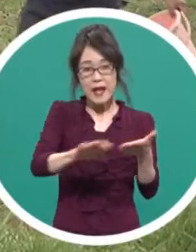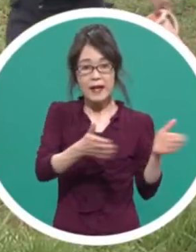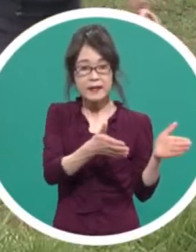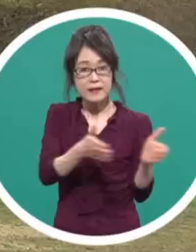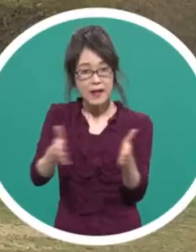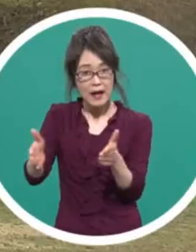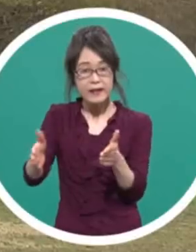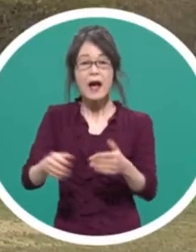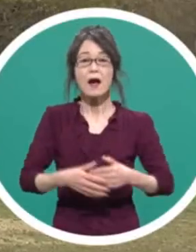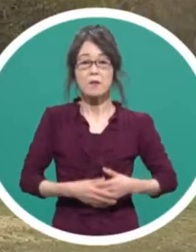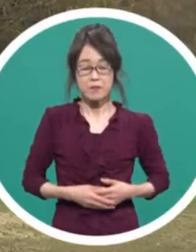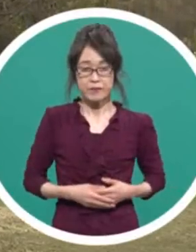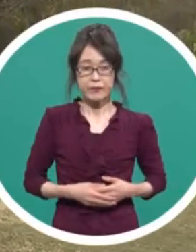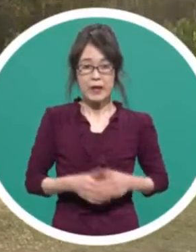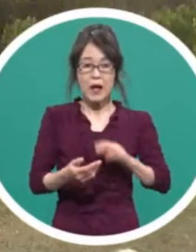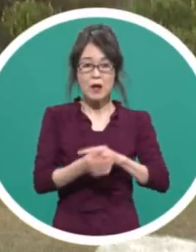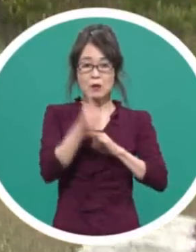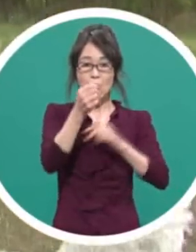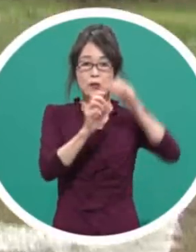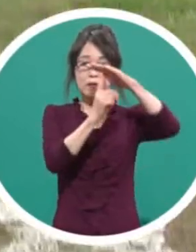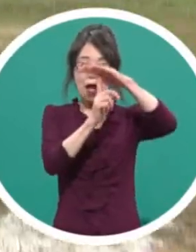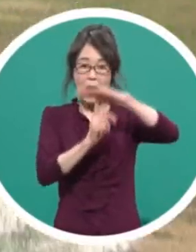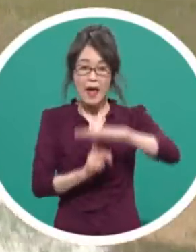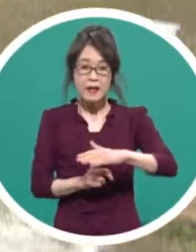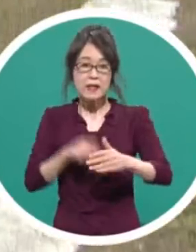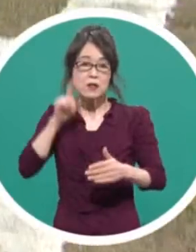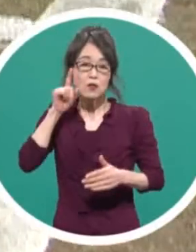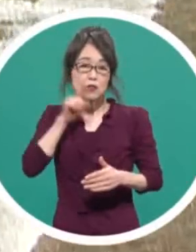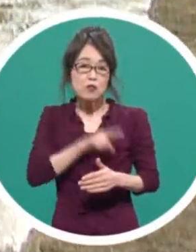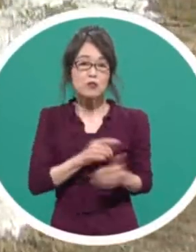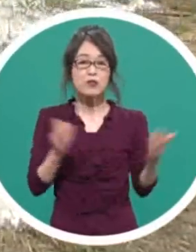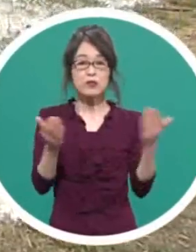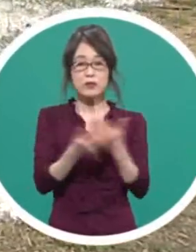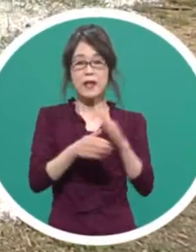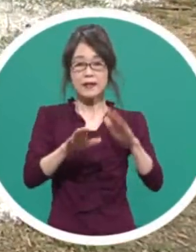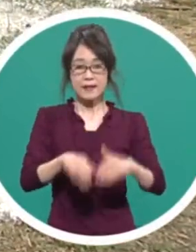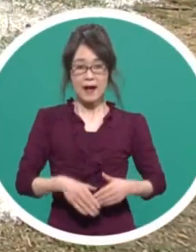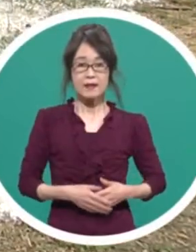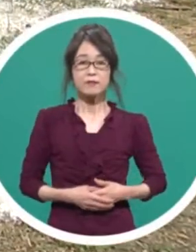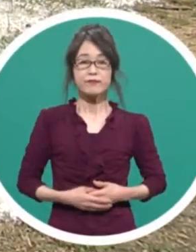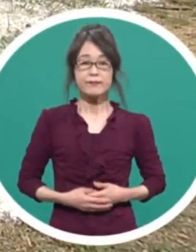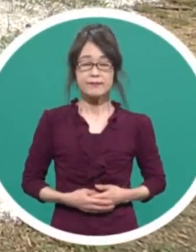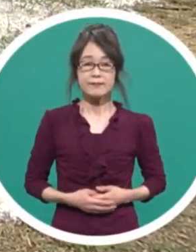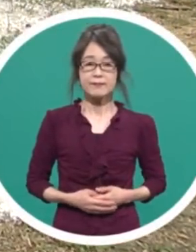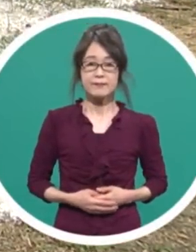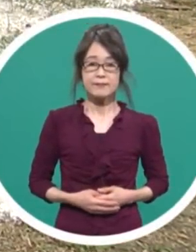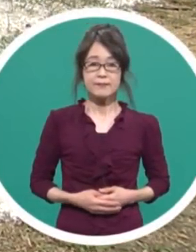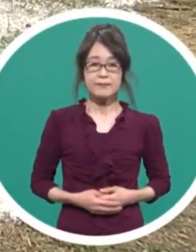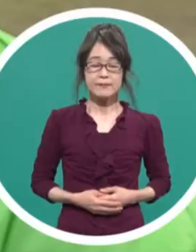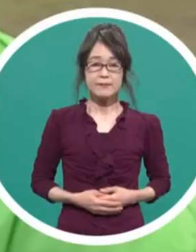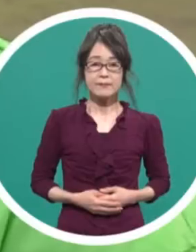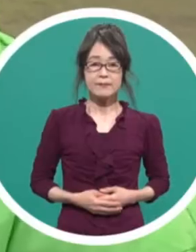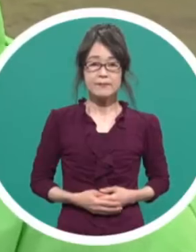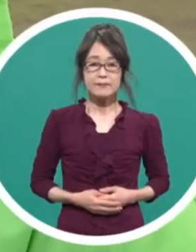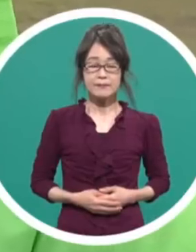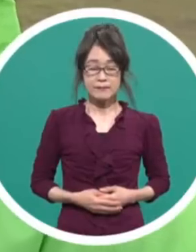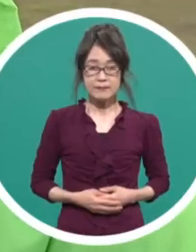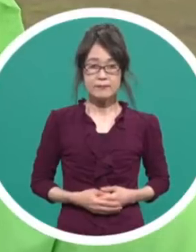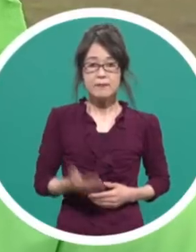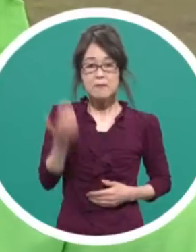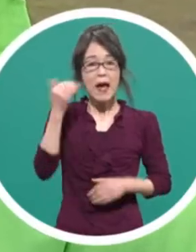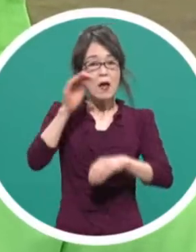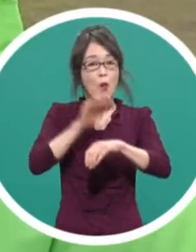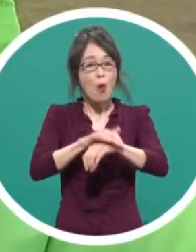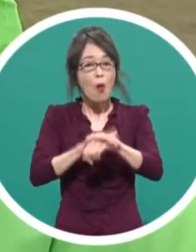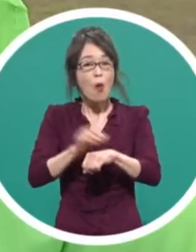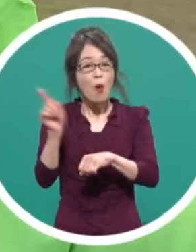ートを整備。ドクターヘリなどのヘリコプターがいつでも降りられるようにしたんだ。 なるほど。 まず救急艇